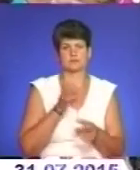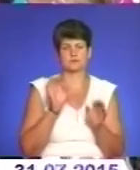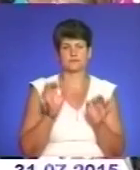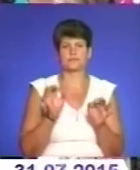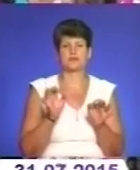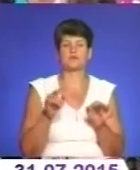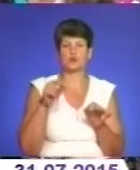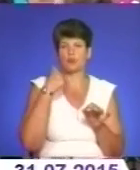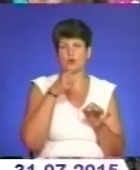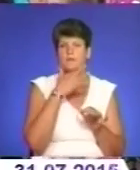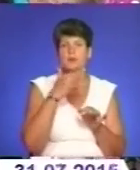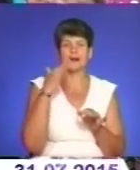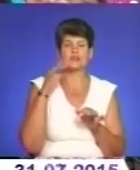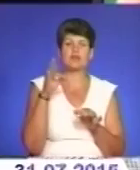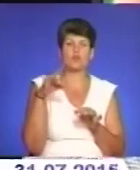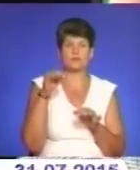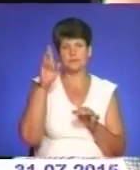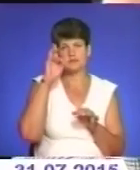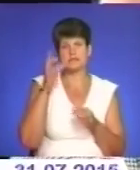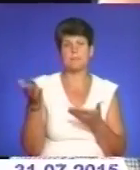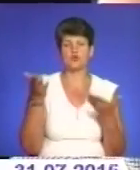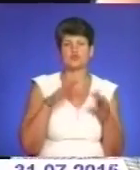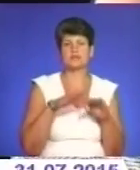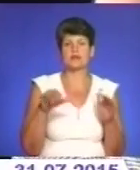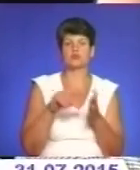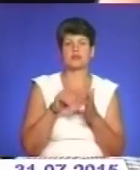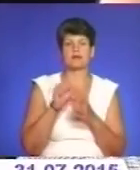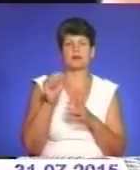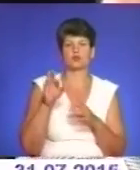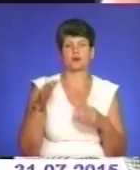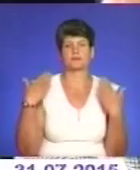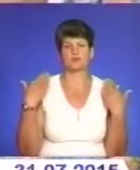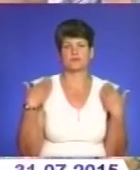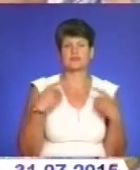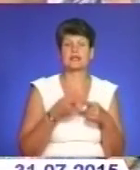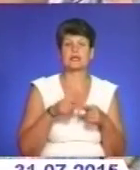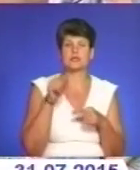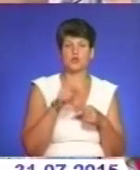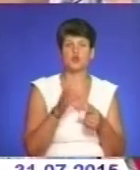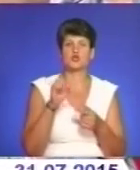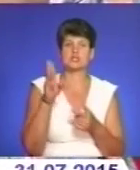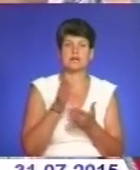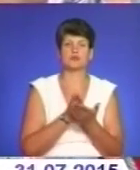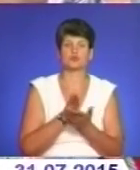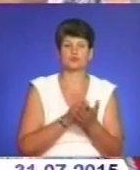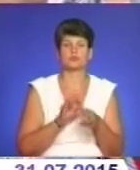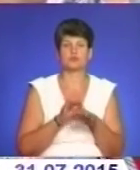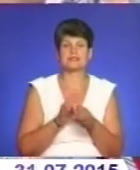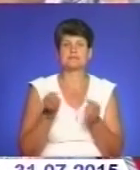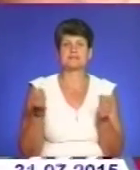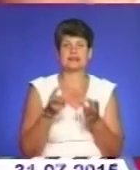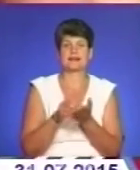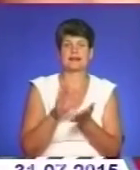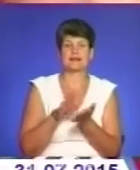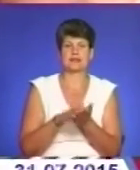Цього року багато європейських країн запрошують дітей-учасників АТО на відпочинок. Для цього соціальні служби ведуть спеціальний реєстр, в